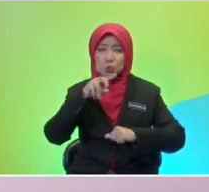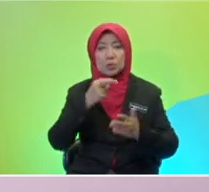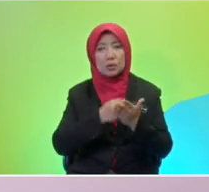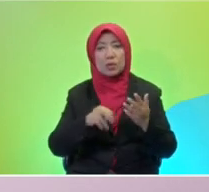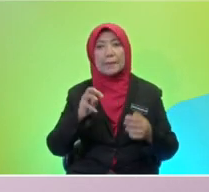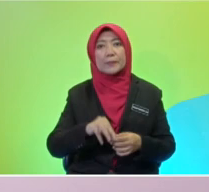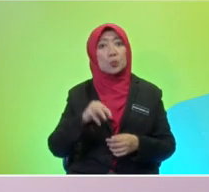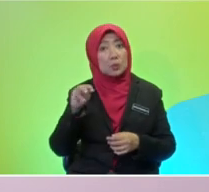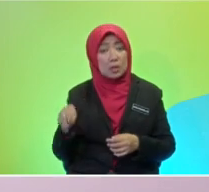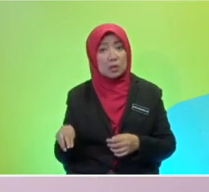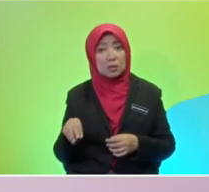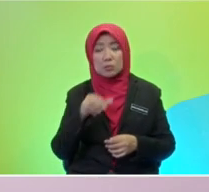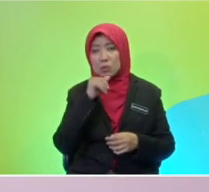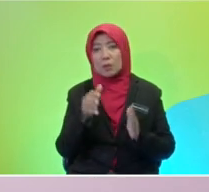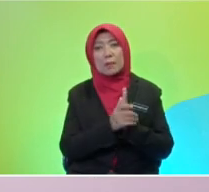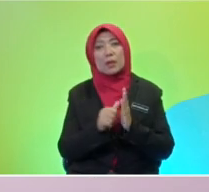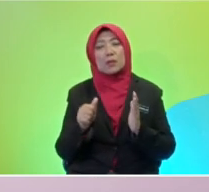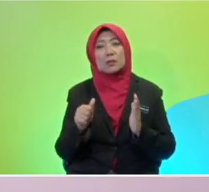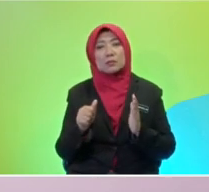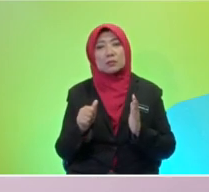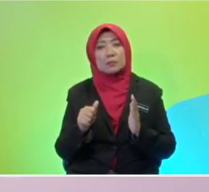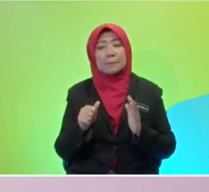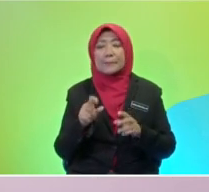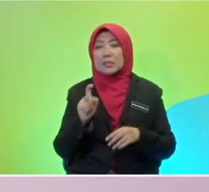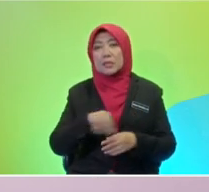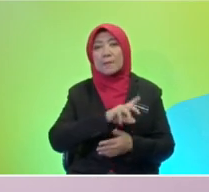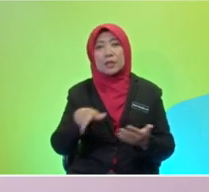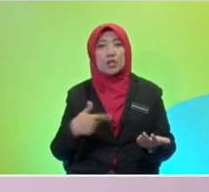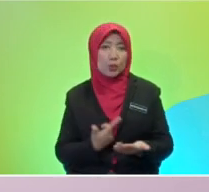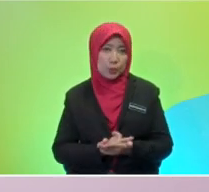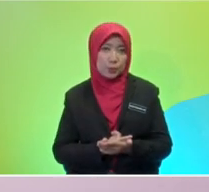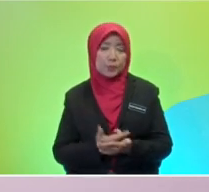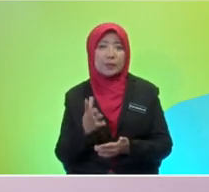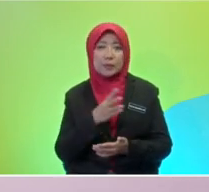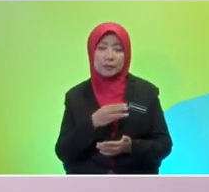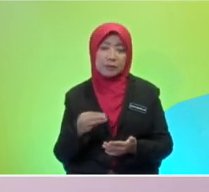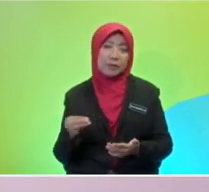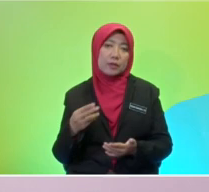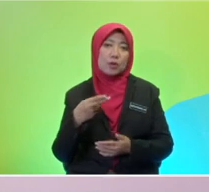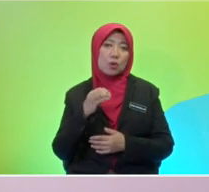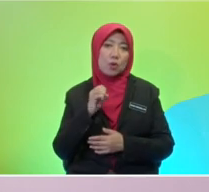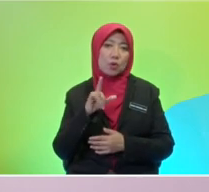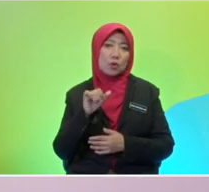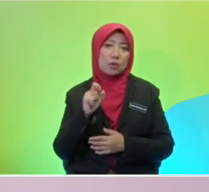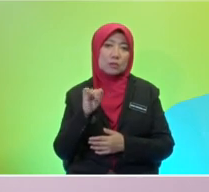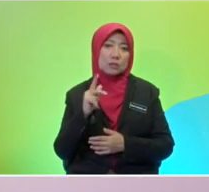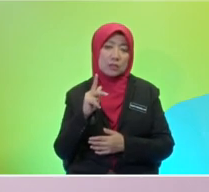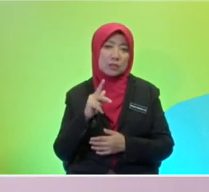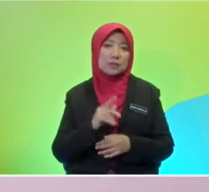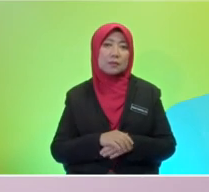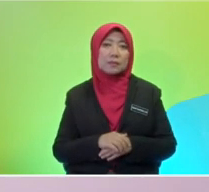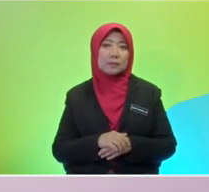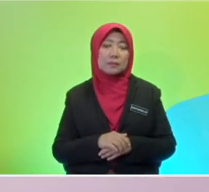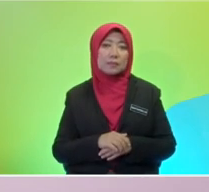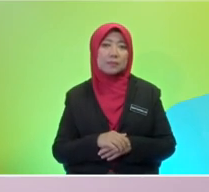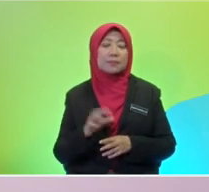pada kemahiran tertentu malah di musim menyeluruh dan holistik jadi kita dapat eee pencapaian murid